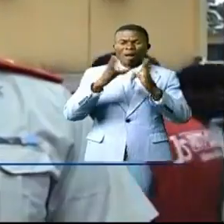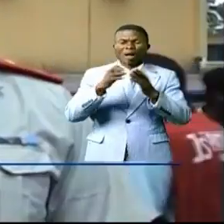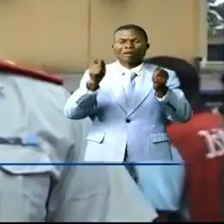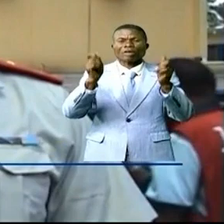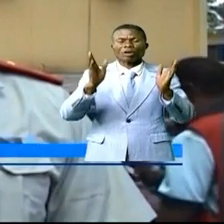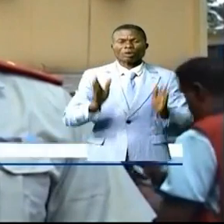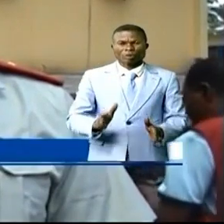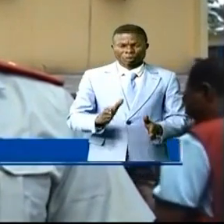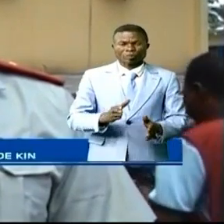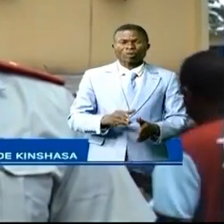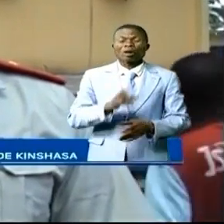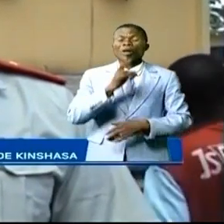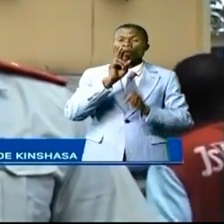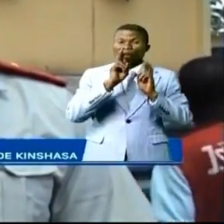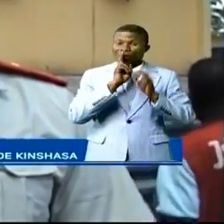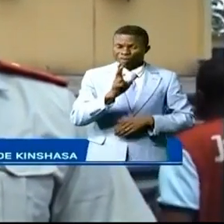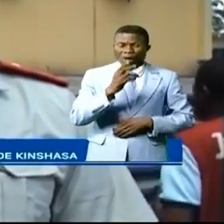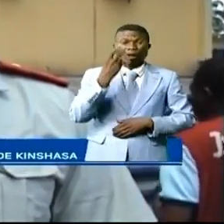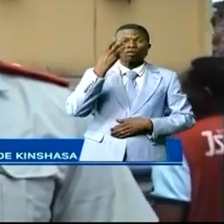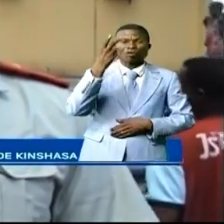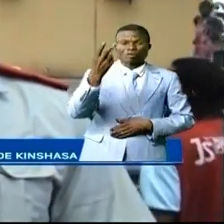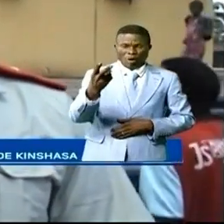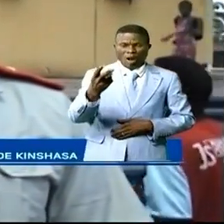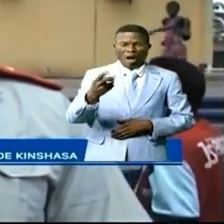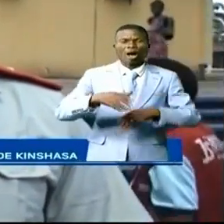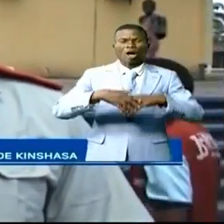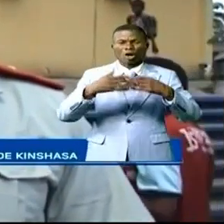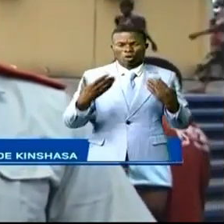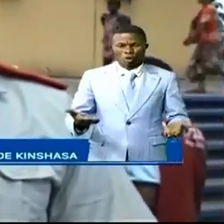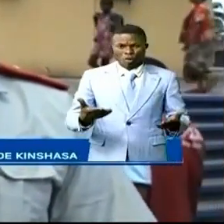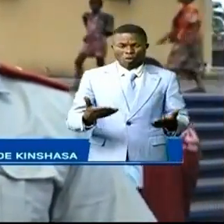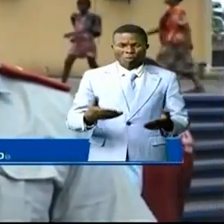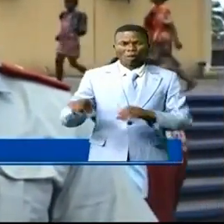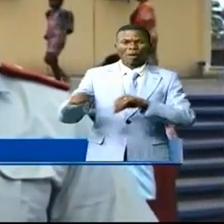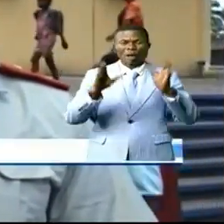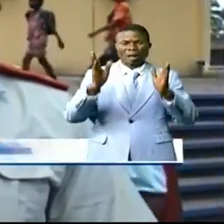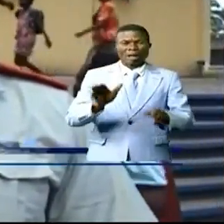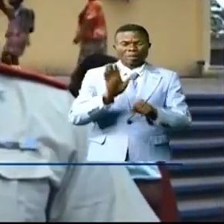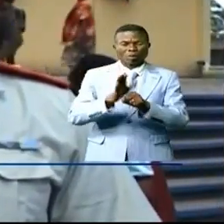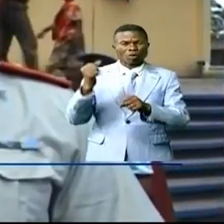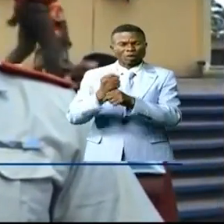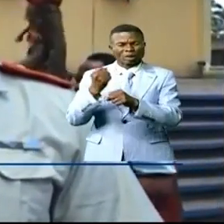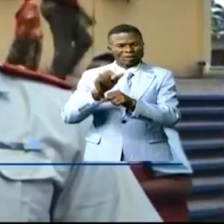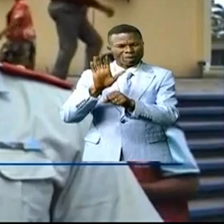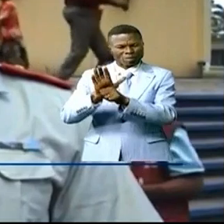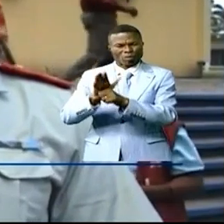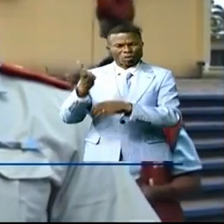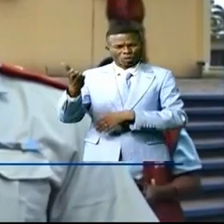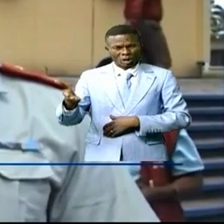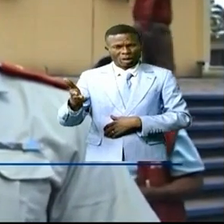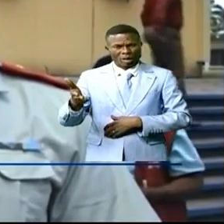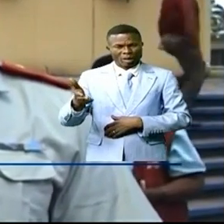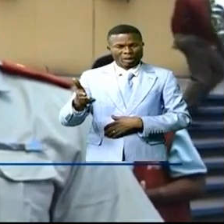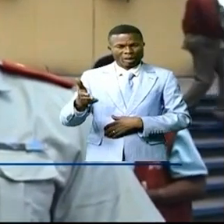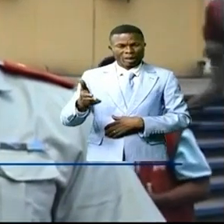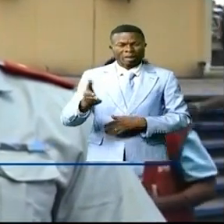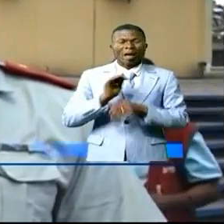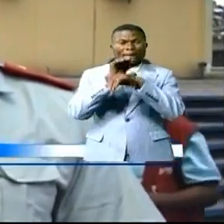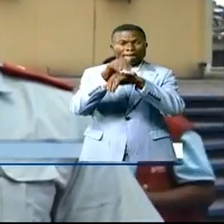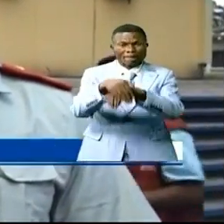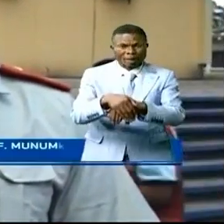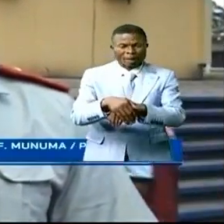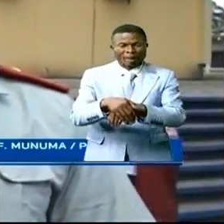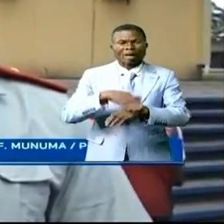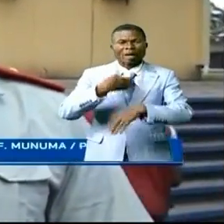effectivement voir commence effectivement les acteurs des différents services sont impliqués et